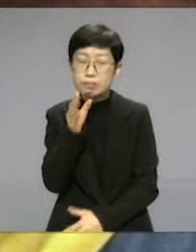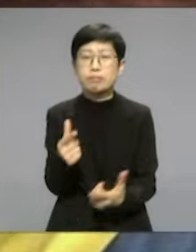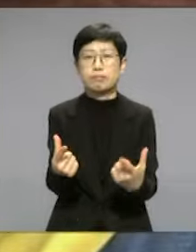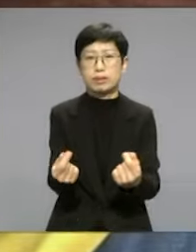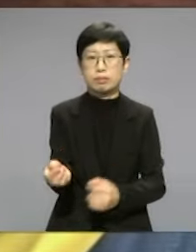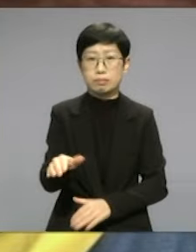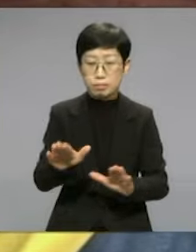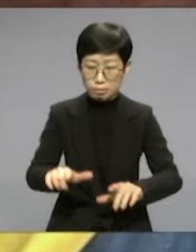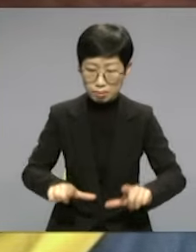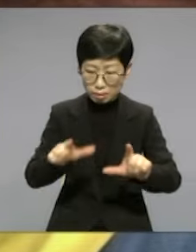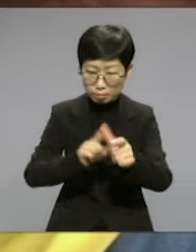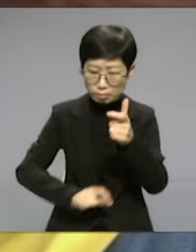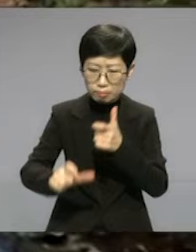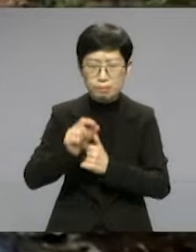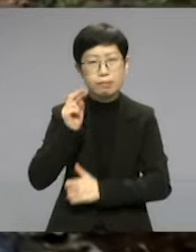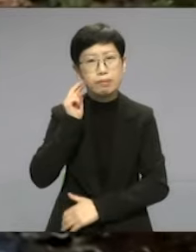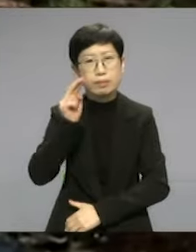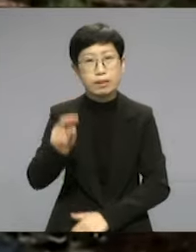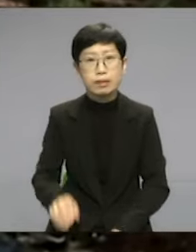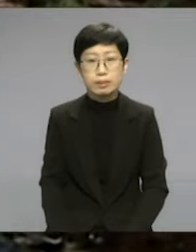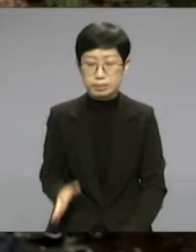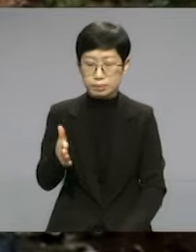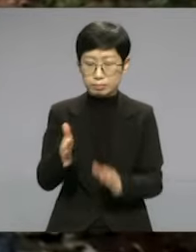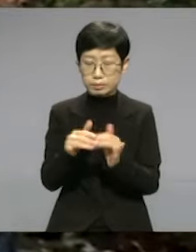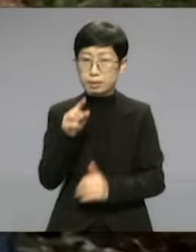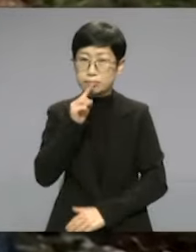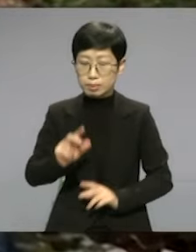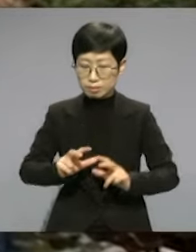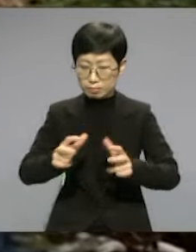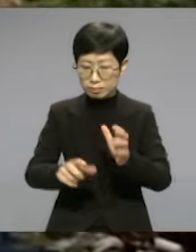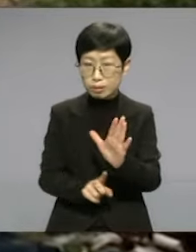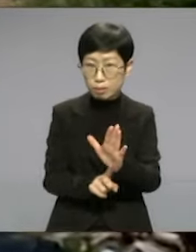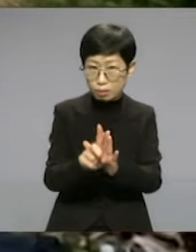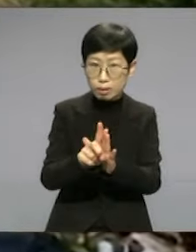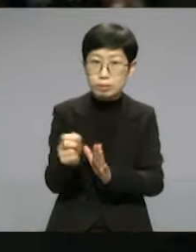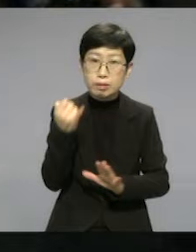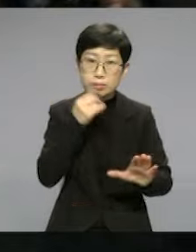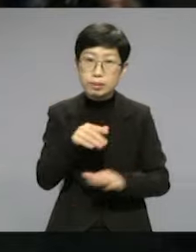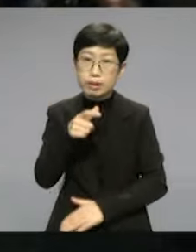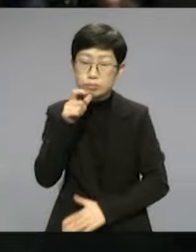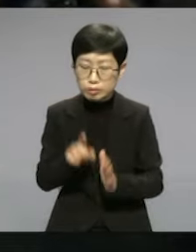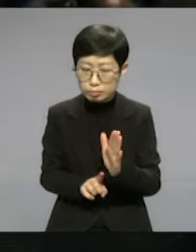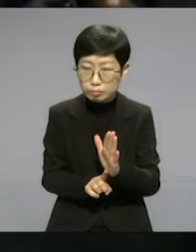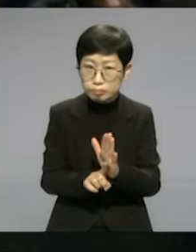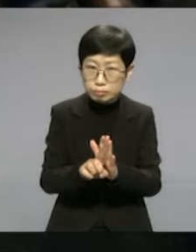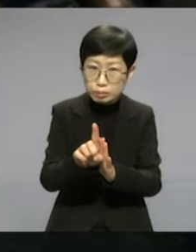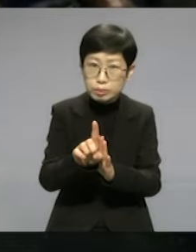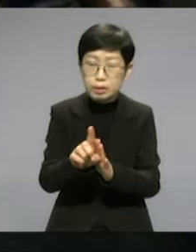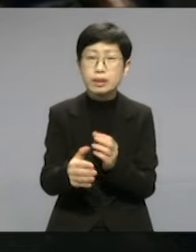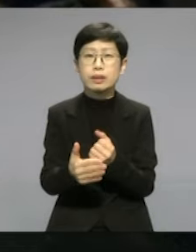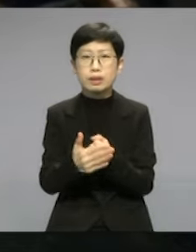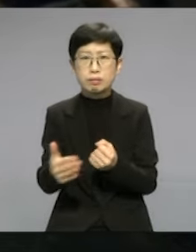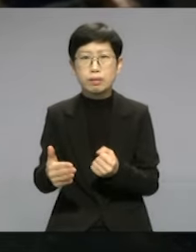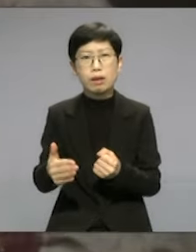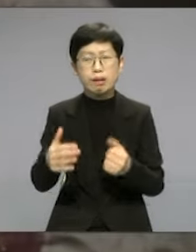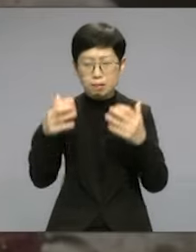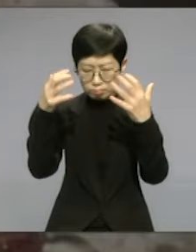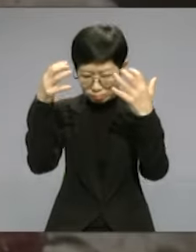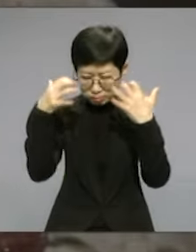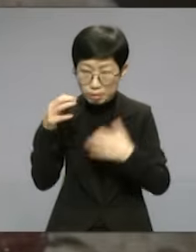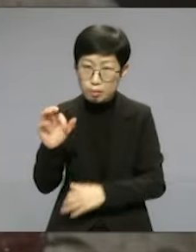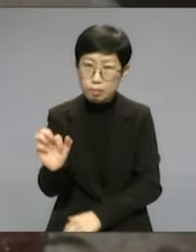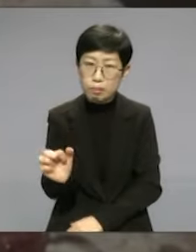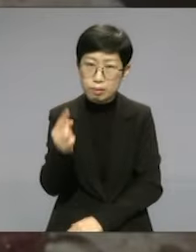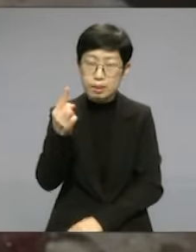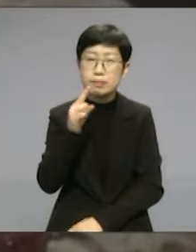더 심각합니다. 전문가들은 지구 온난화와 엘니뇨로 덥고 습한 환경이 만들어진 것을